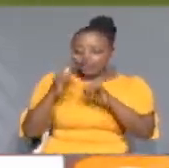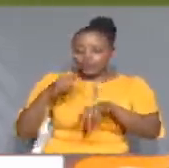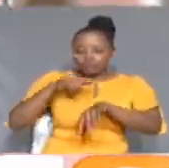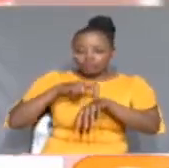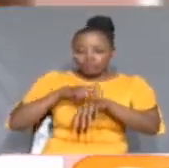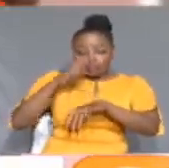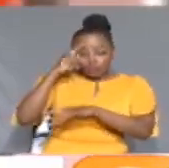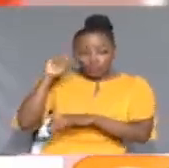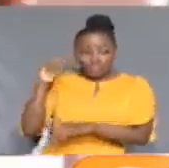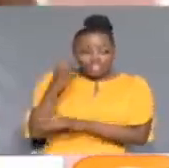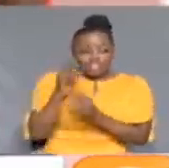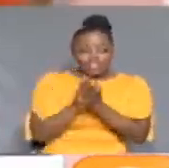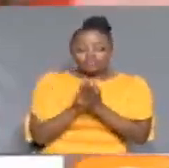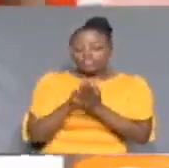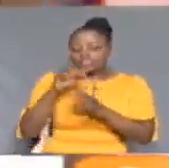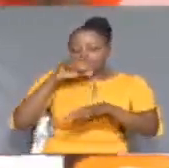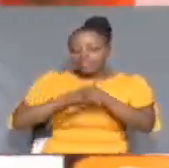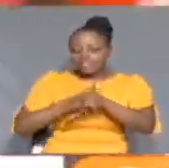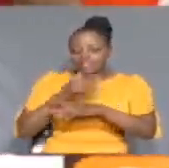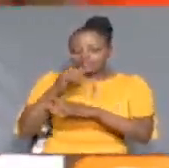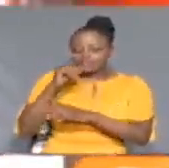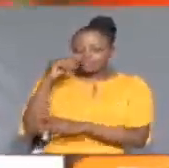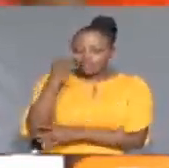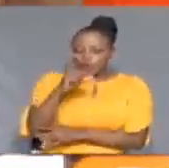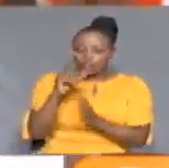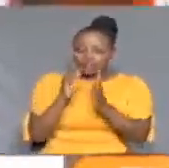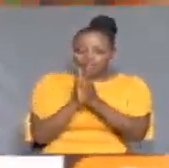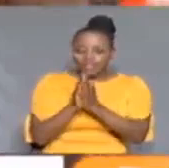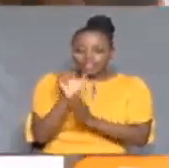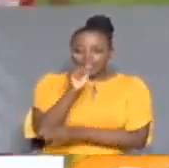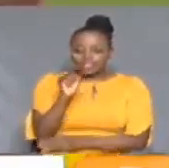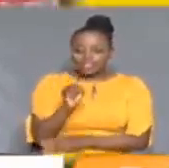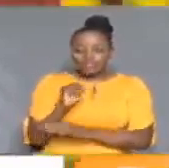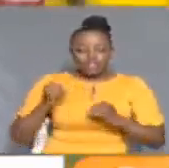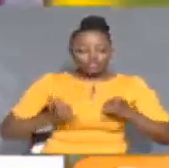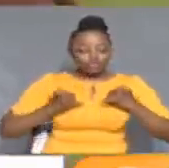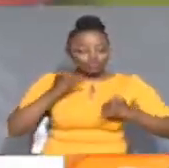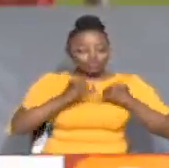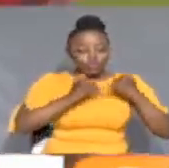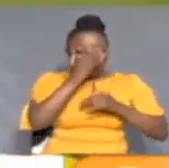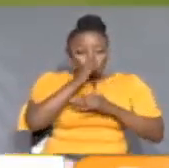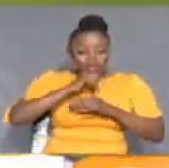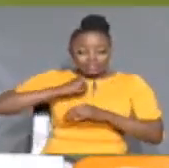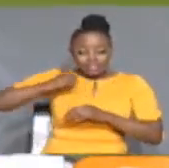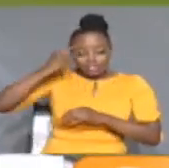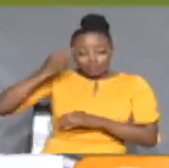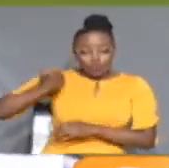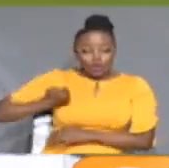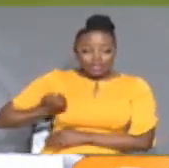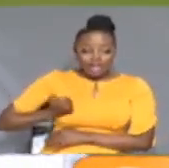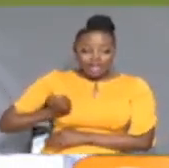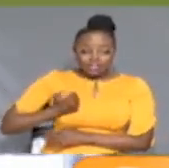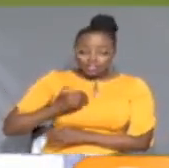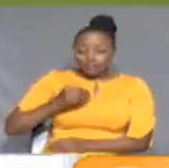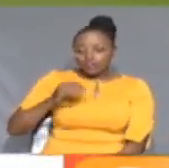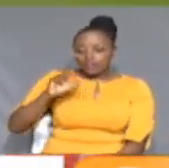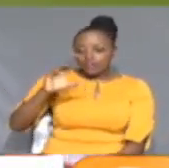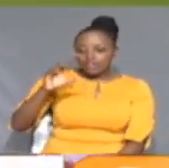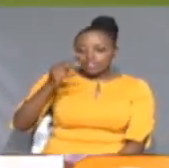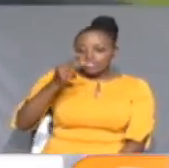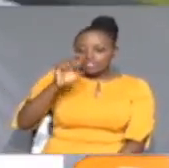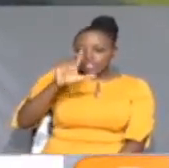kuiwezesha Kenya kunyakua medali ya 4 ya dhahabu. Ulikuwa usiku wa furaha kwa Wakenya. Kwa upande wa kinadada, Margaret Chelimo